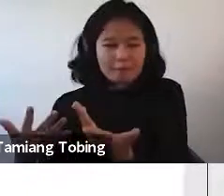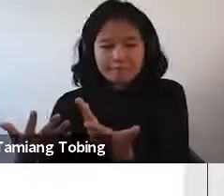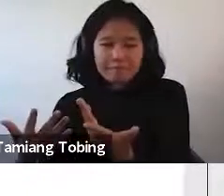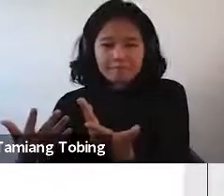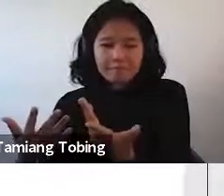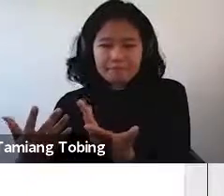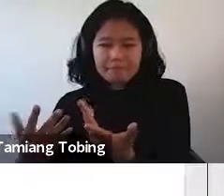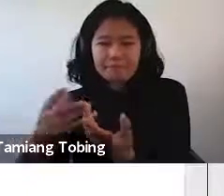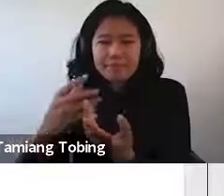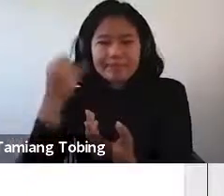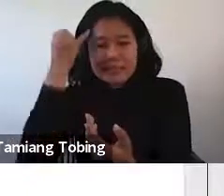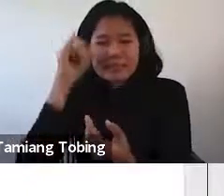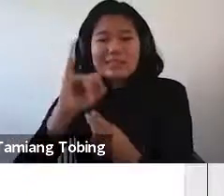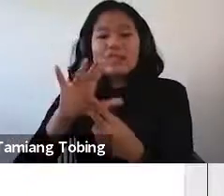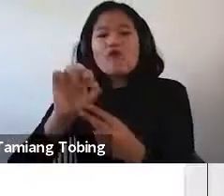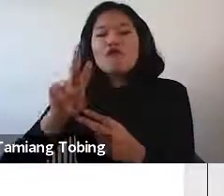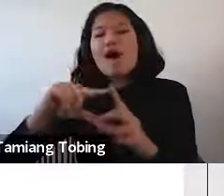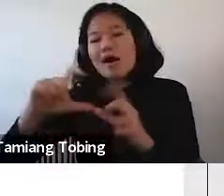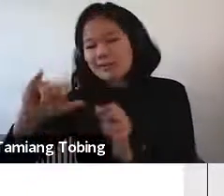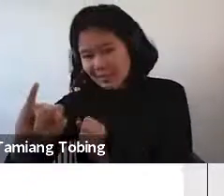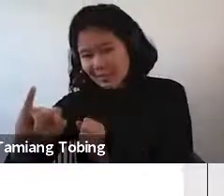pekerjaan mereka yang sebelumnya